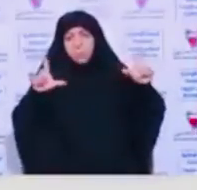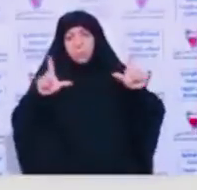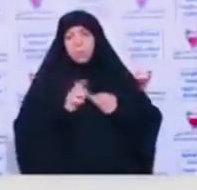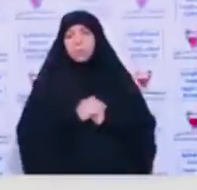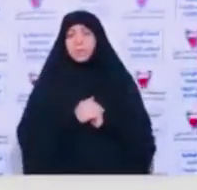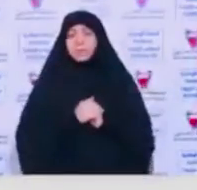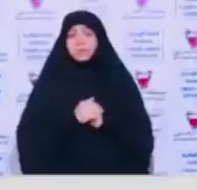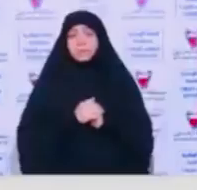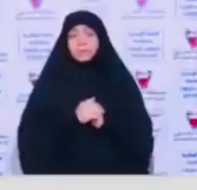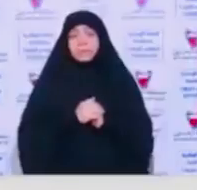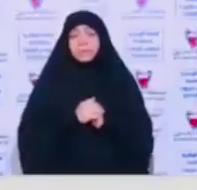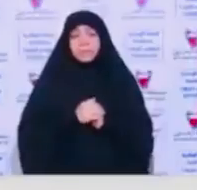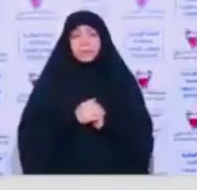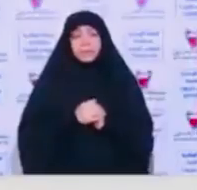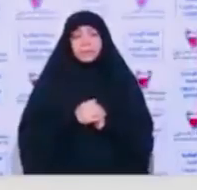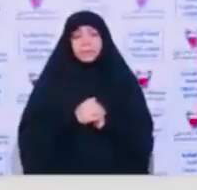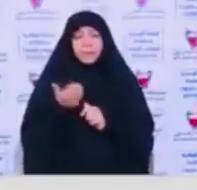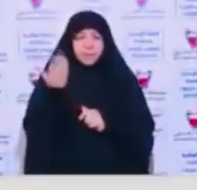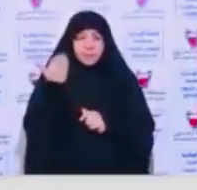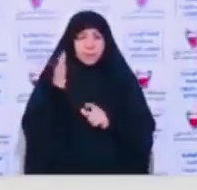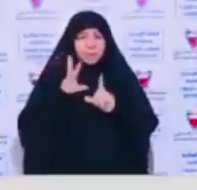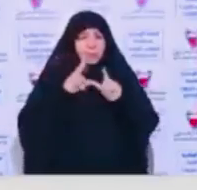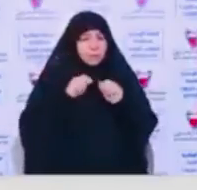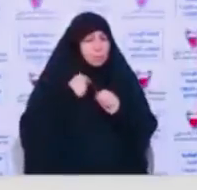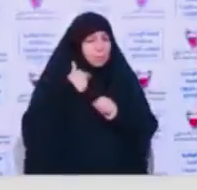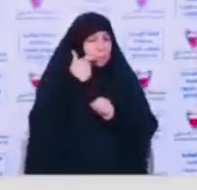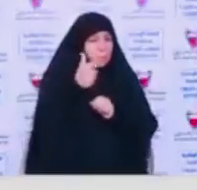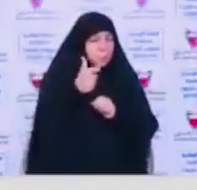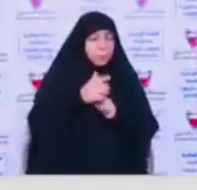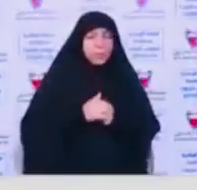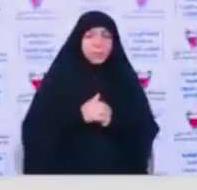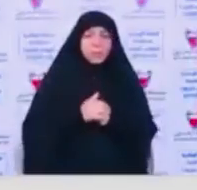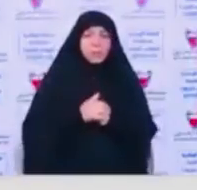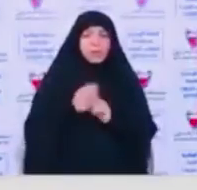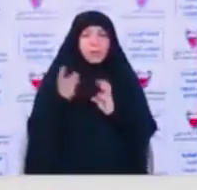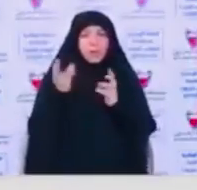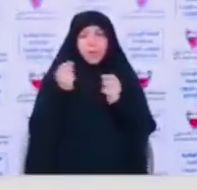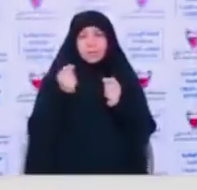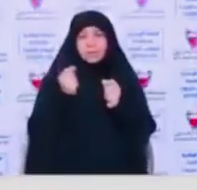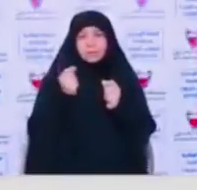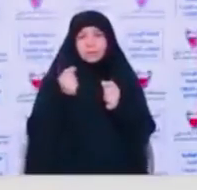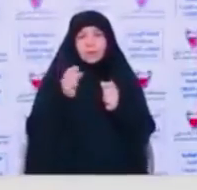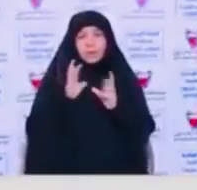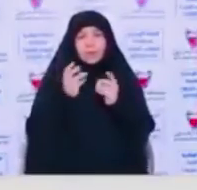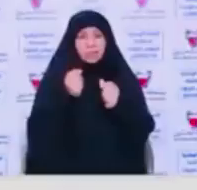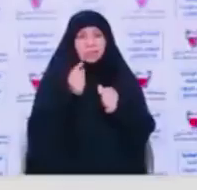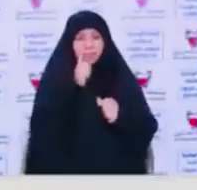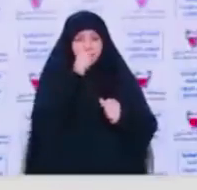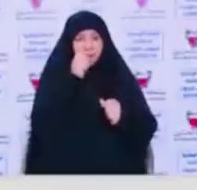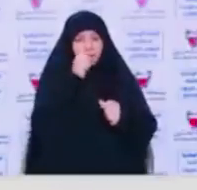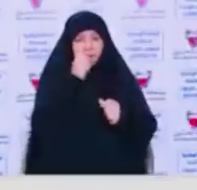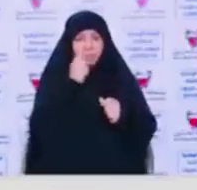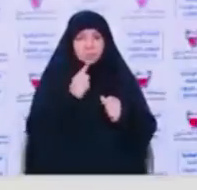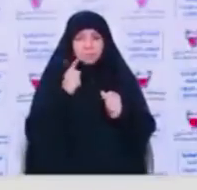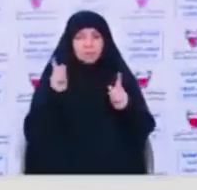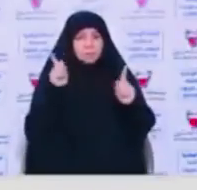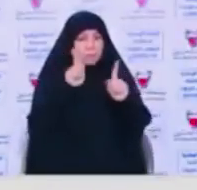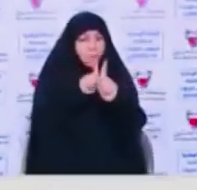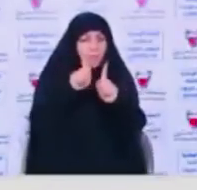في نقطة يمكن ما ذكرت أسبوع اللي طاف، عدد الفحوصات اللي عملناها حق